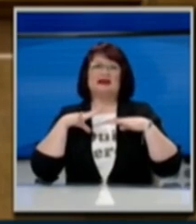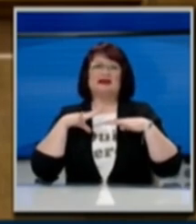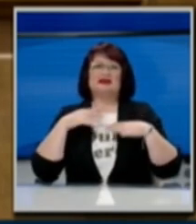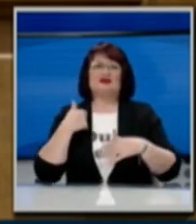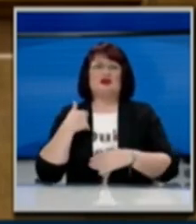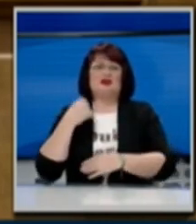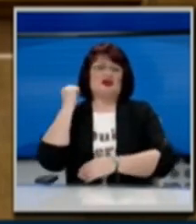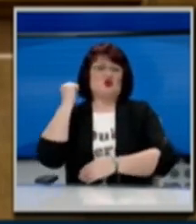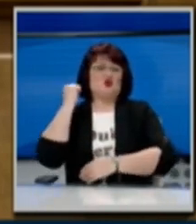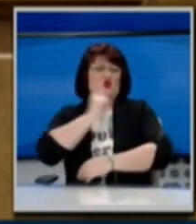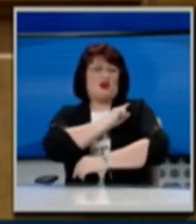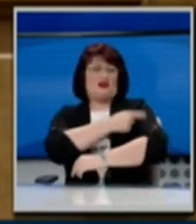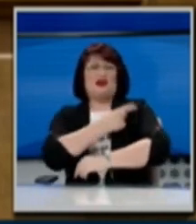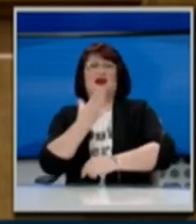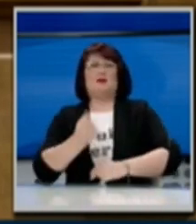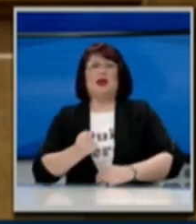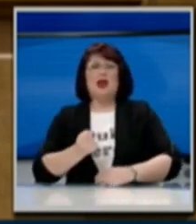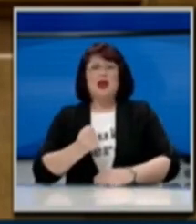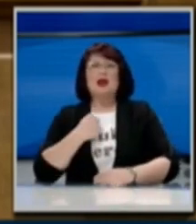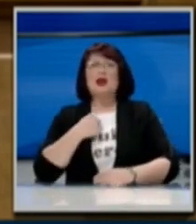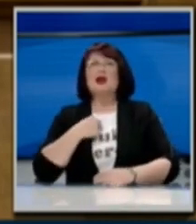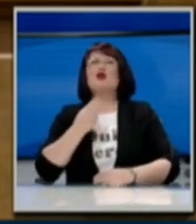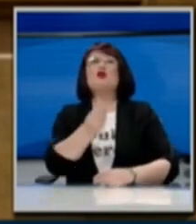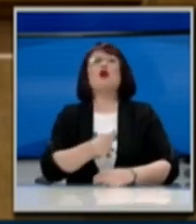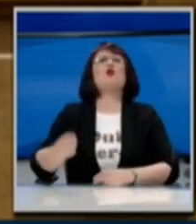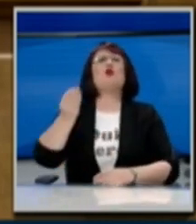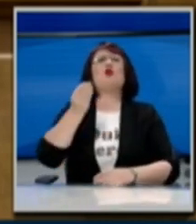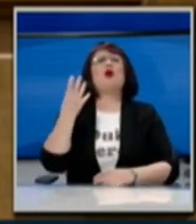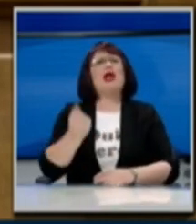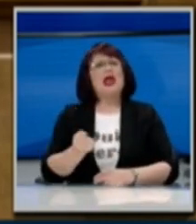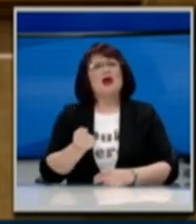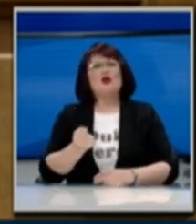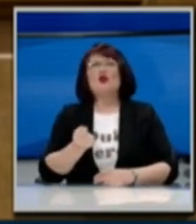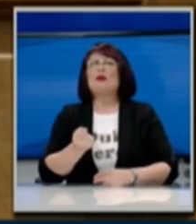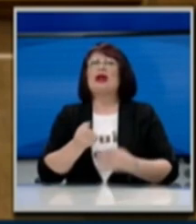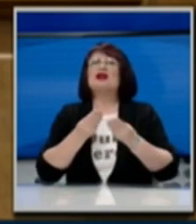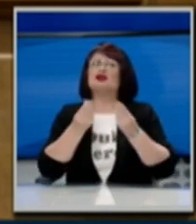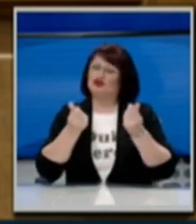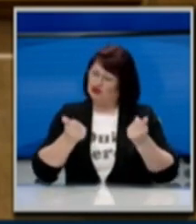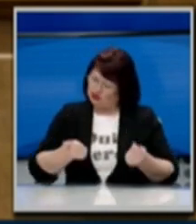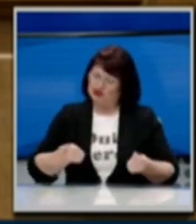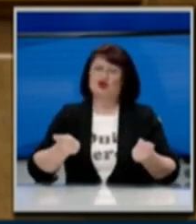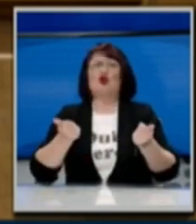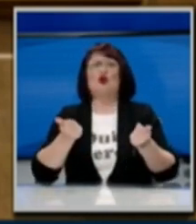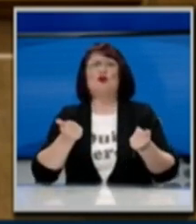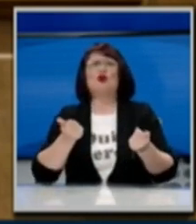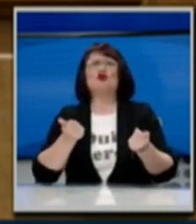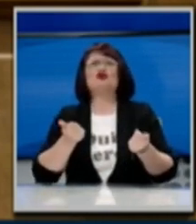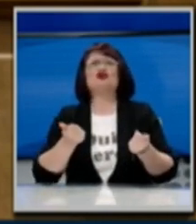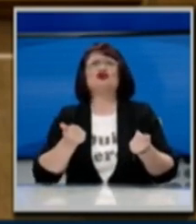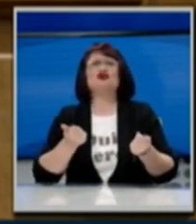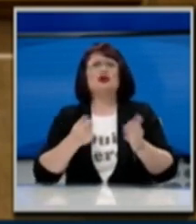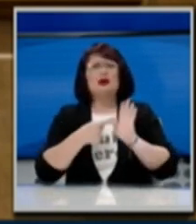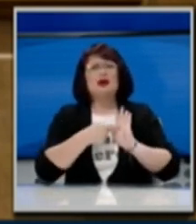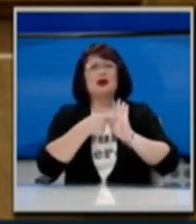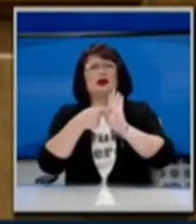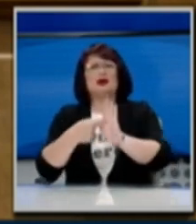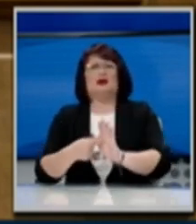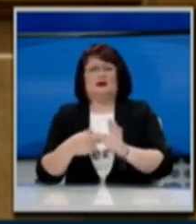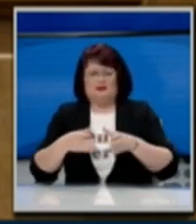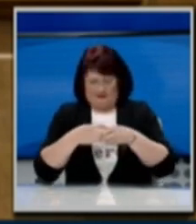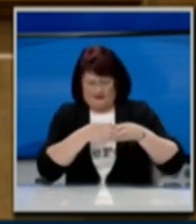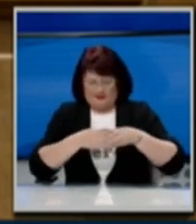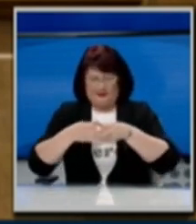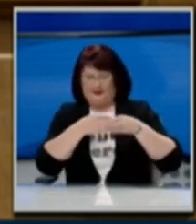αριθμητικής δύναμης και κομματικής υπεροχής, ως μέσο επιβεβαίωσης μιας ηχηρής